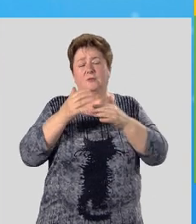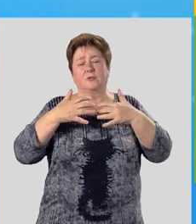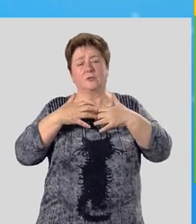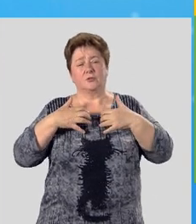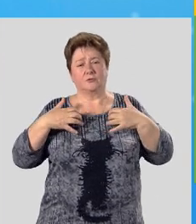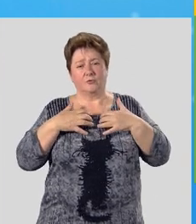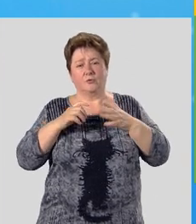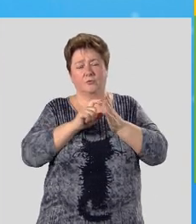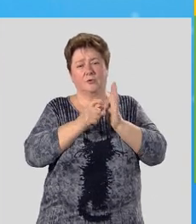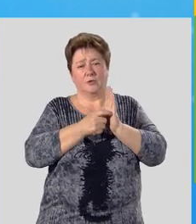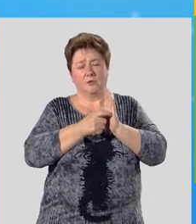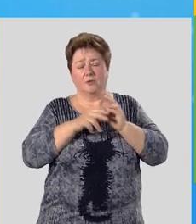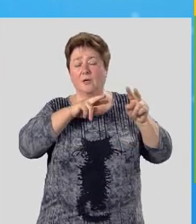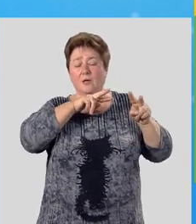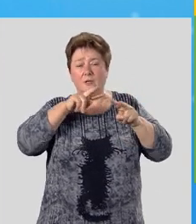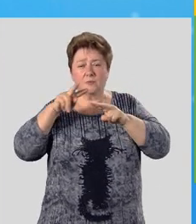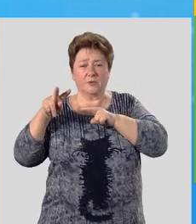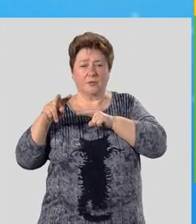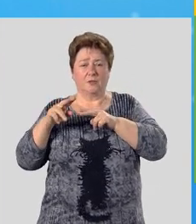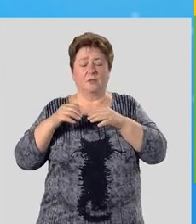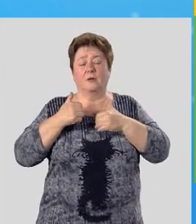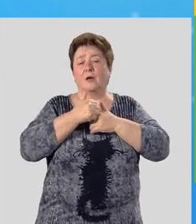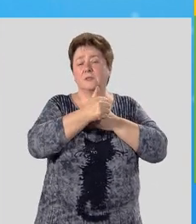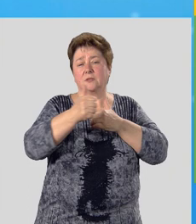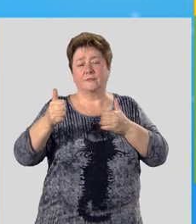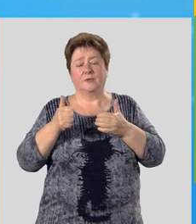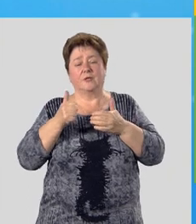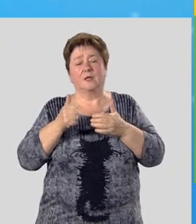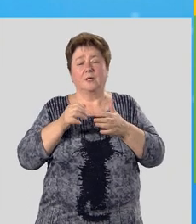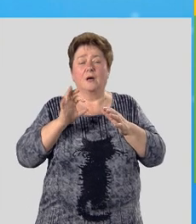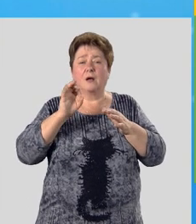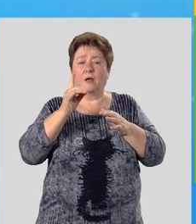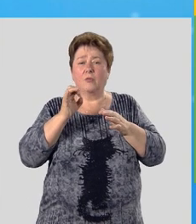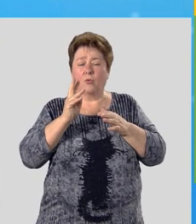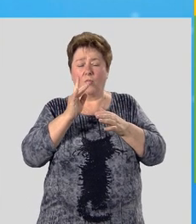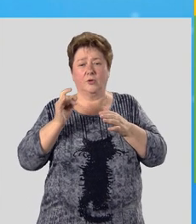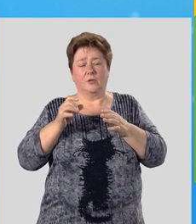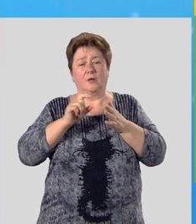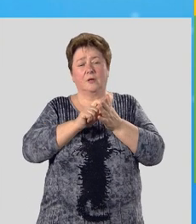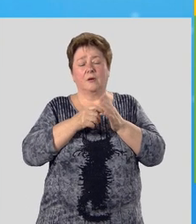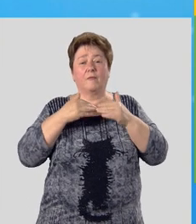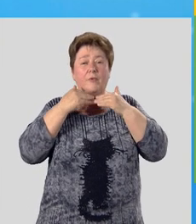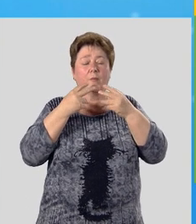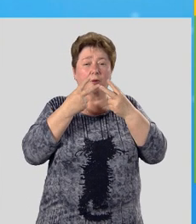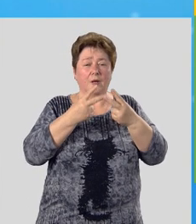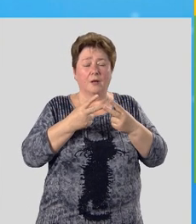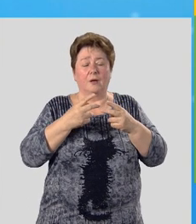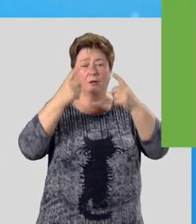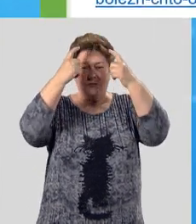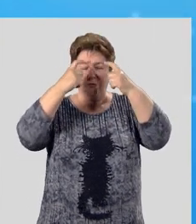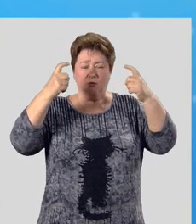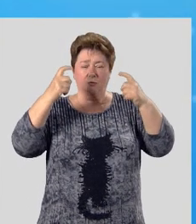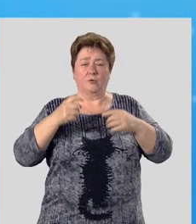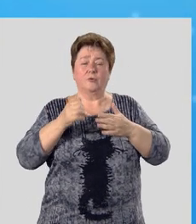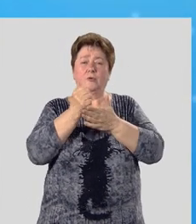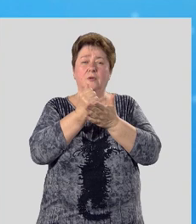животную клетки, рассмотрели основные органоиды клетки. Обратите внимание на